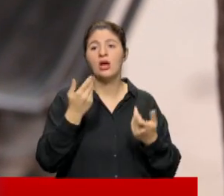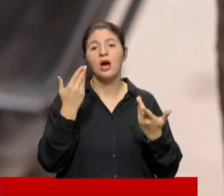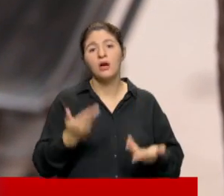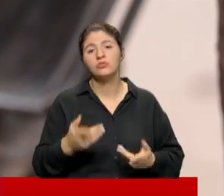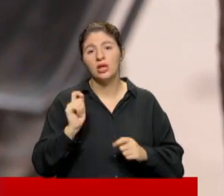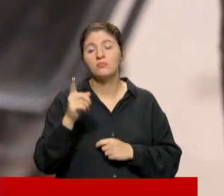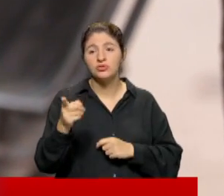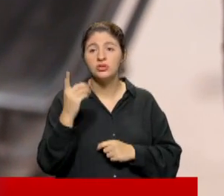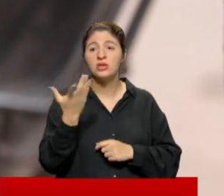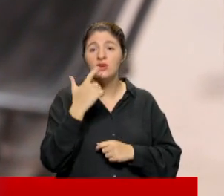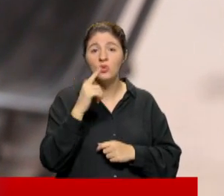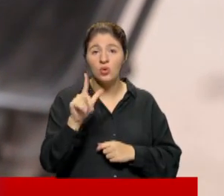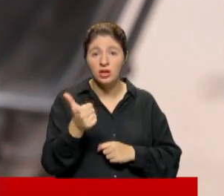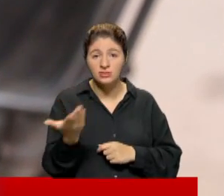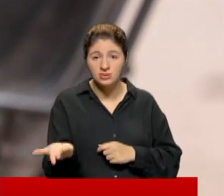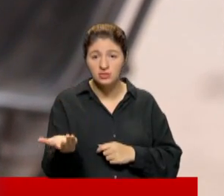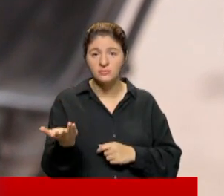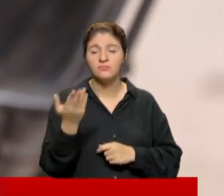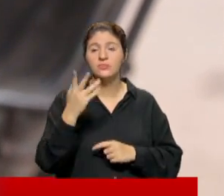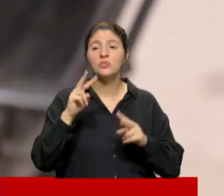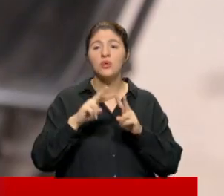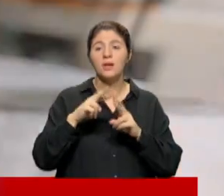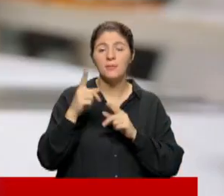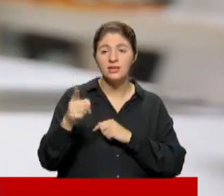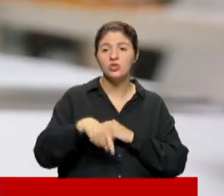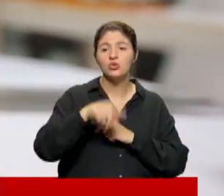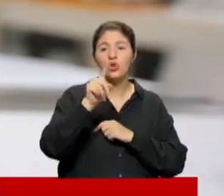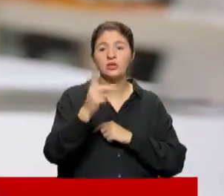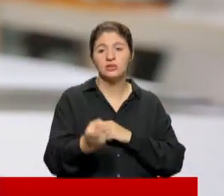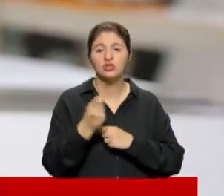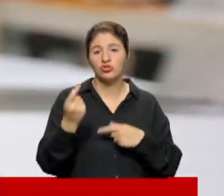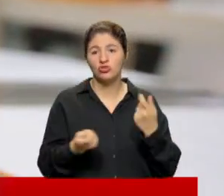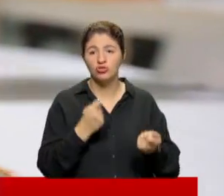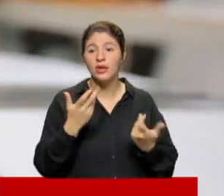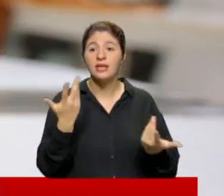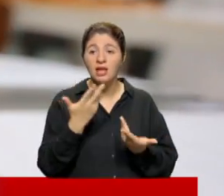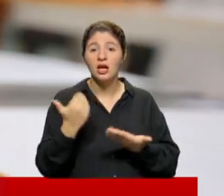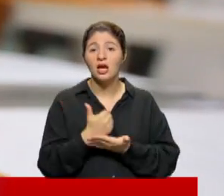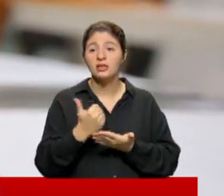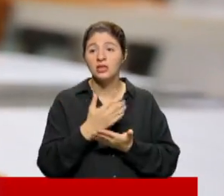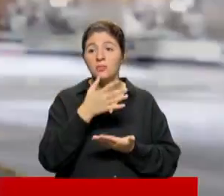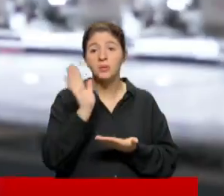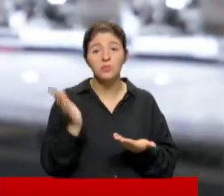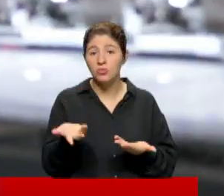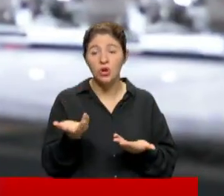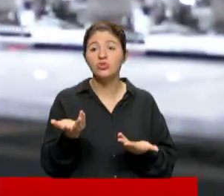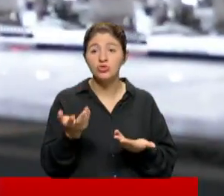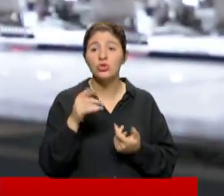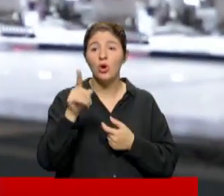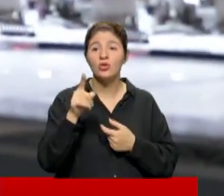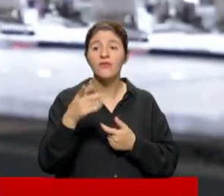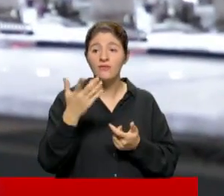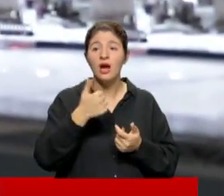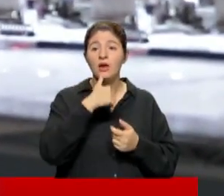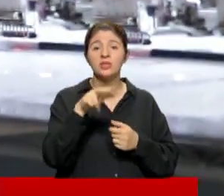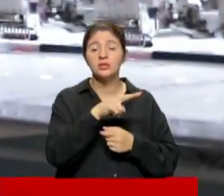kabullenmiş daha 16 yaşında Muhammed de günde 12 saat çalışıyor ne kadar kazandığını da bilmiyor çünkü onun ve